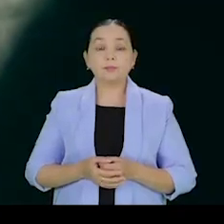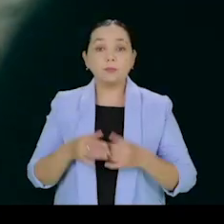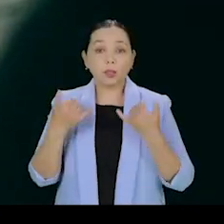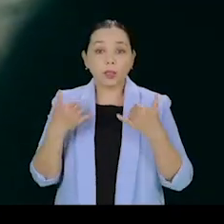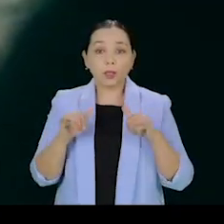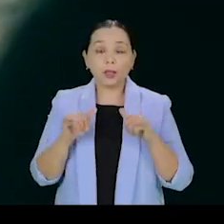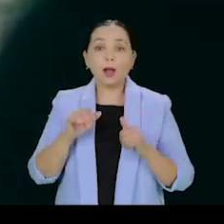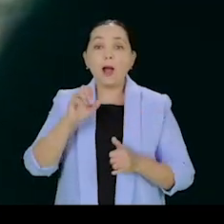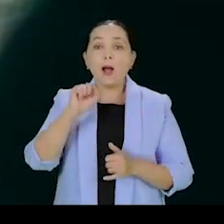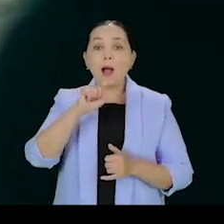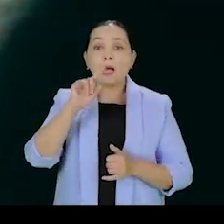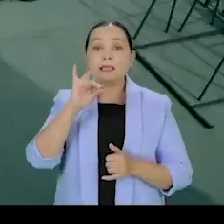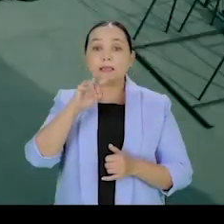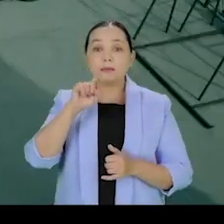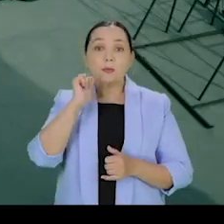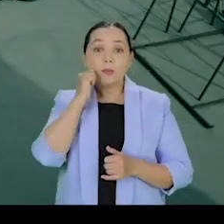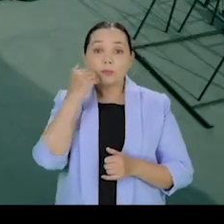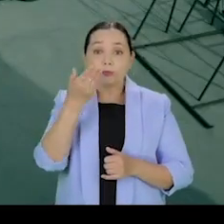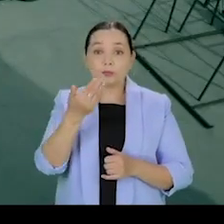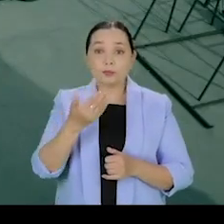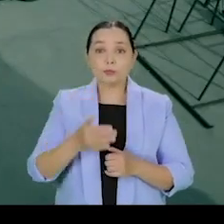Ye, Azizani buvisi-ku?